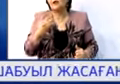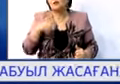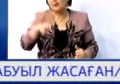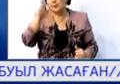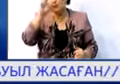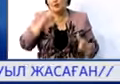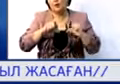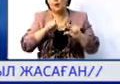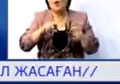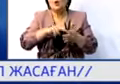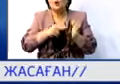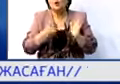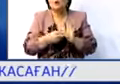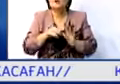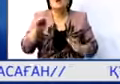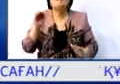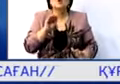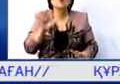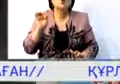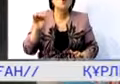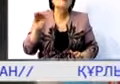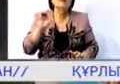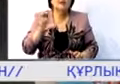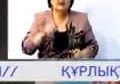мемлекеттік университетінде жобалық фронт офис ашылды.